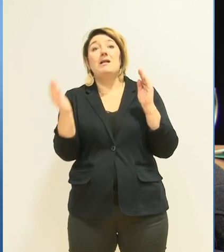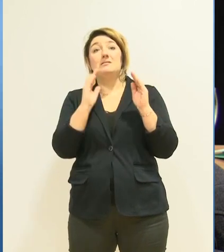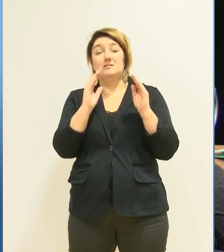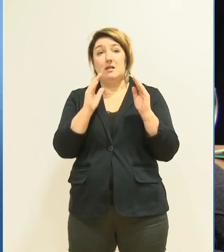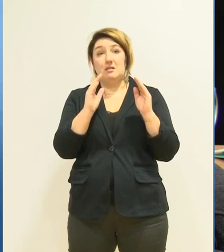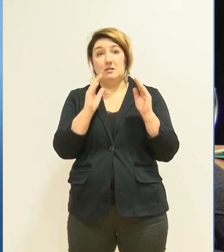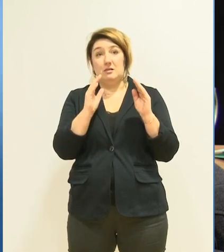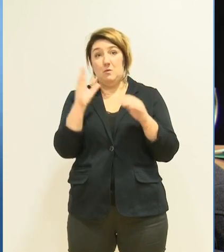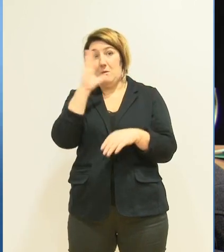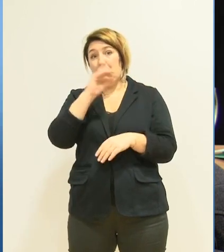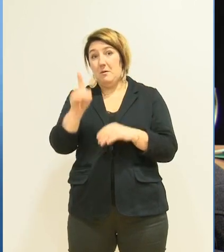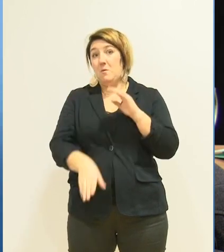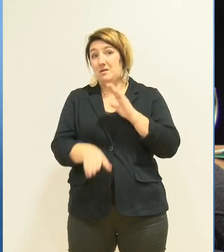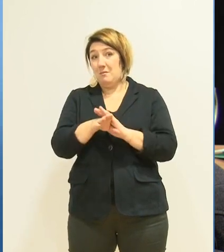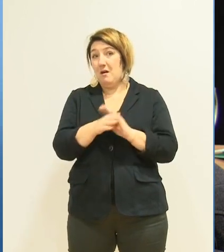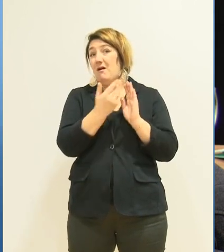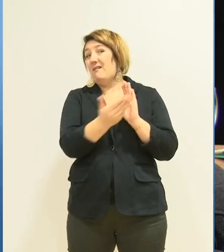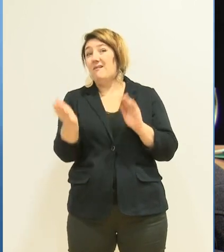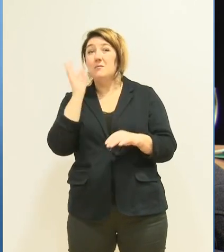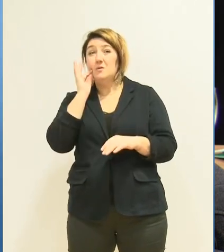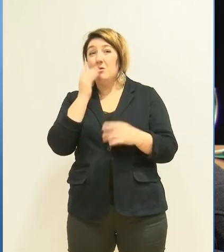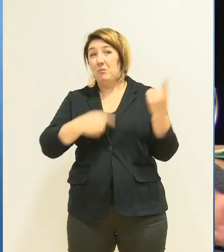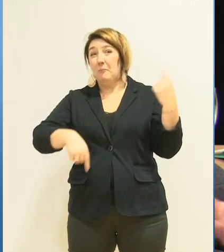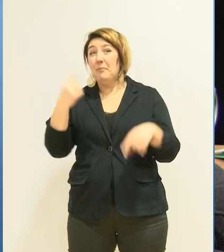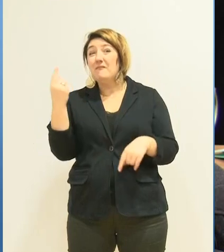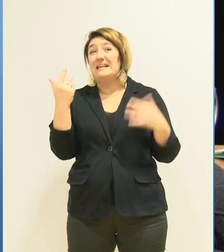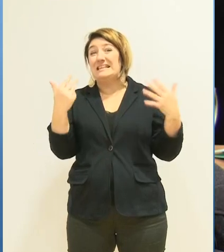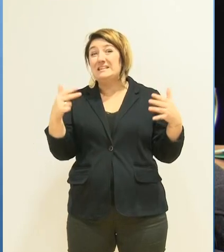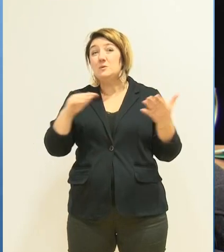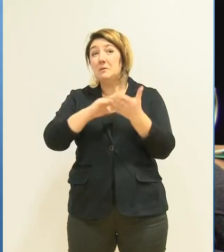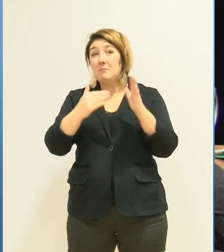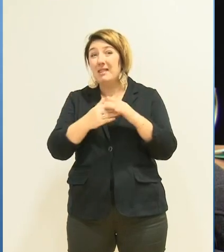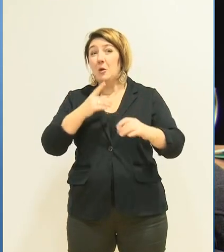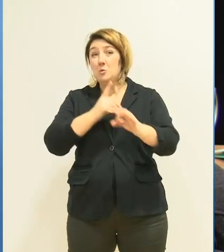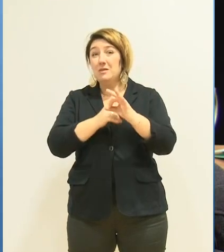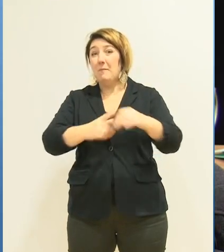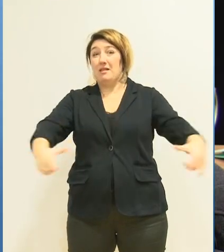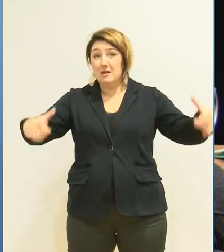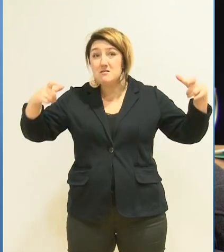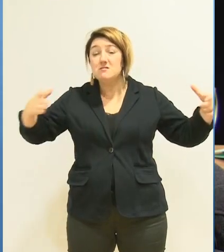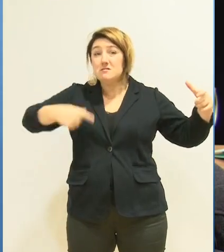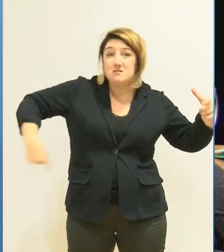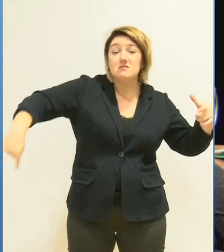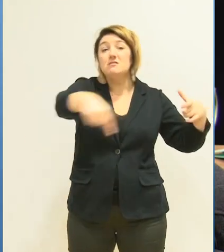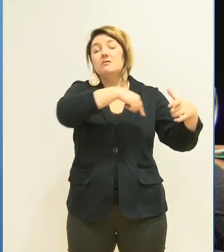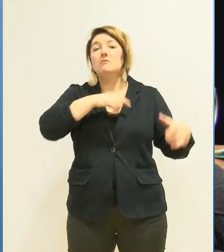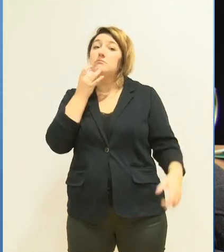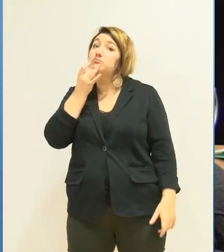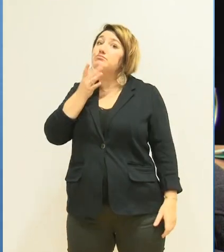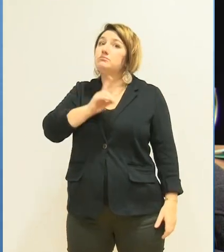palissade à une palissade de 18 mètres de diamètre autour de la tour perret c'est quand même c'est quand même pas rien donc